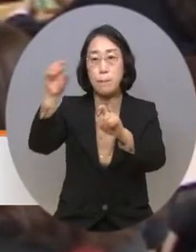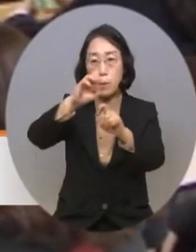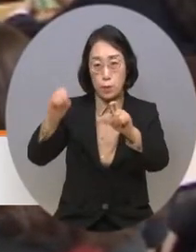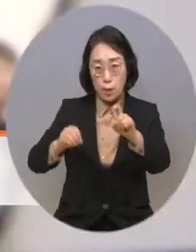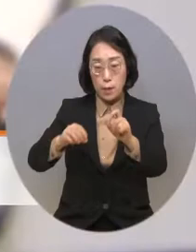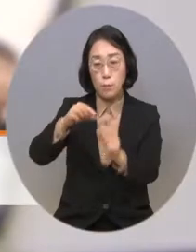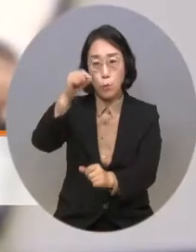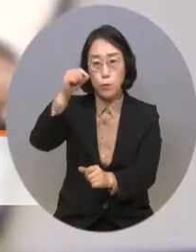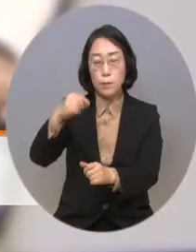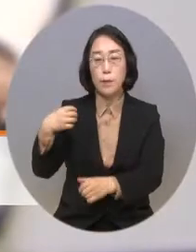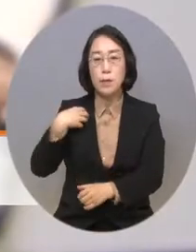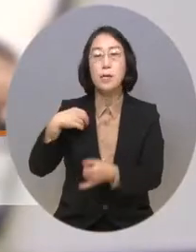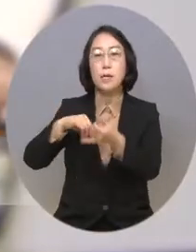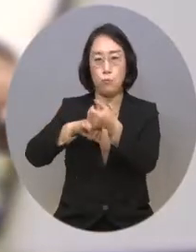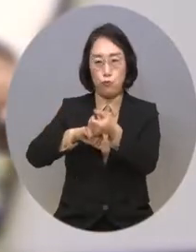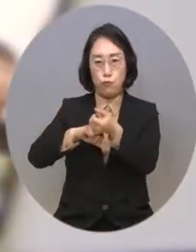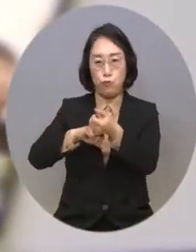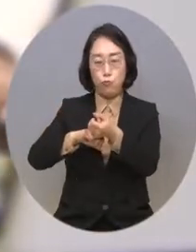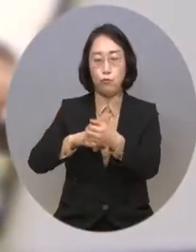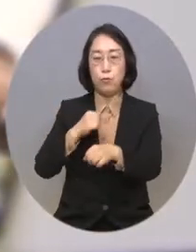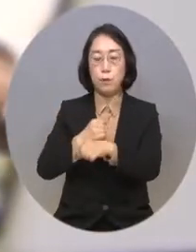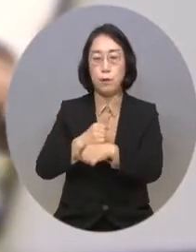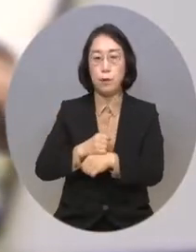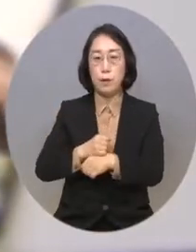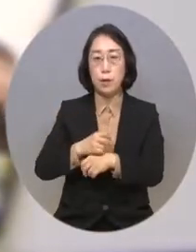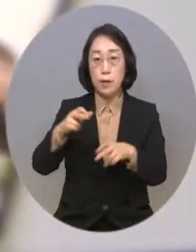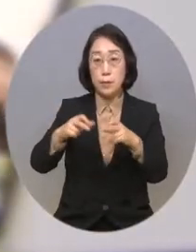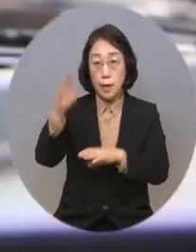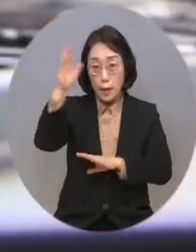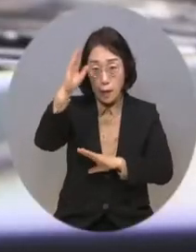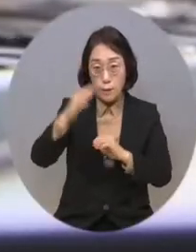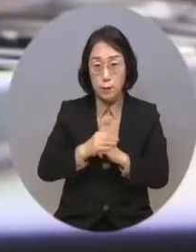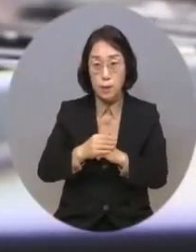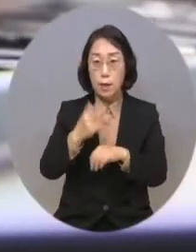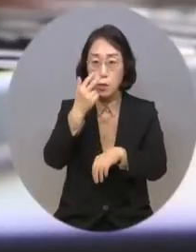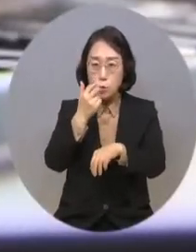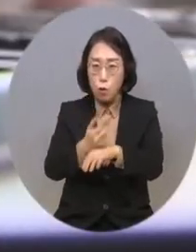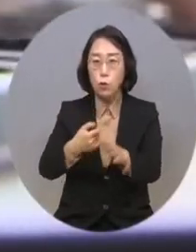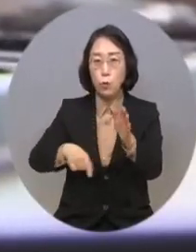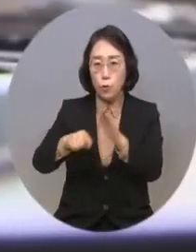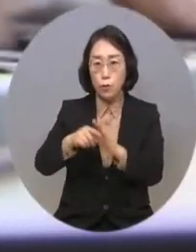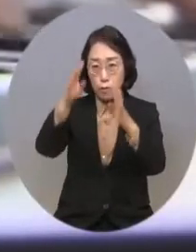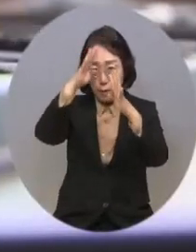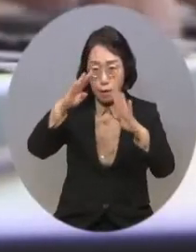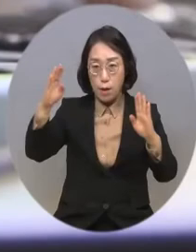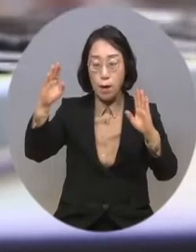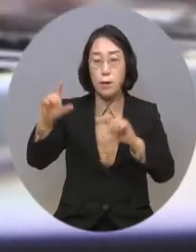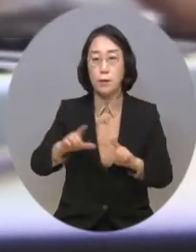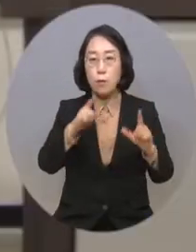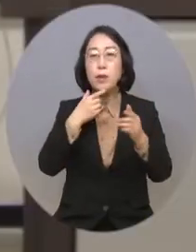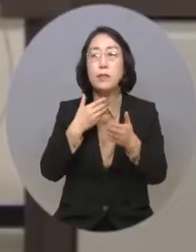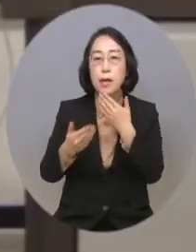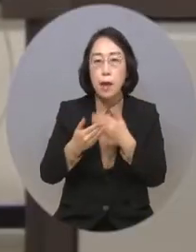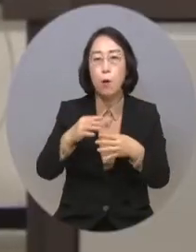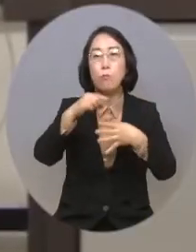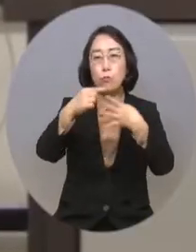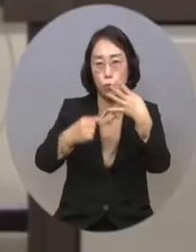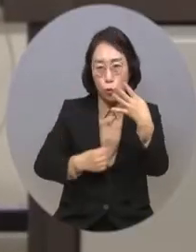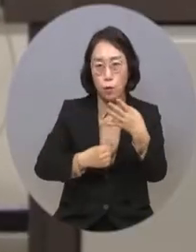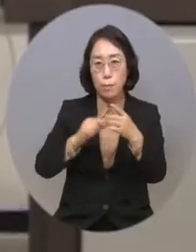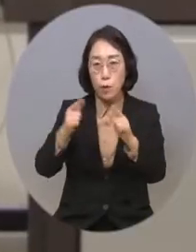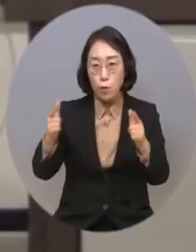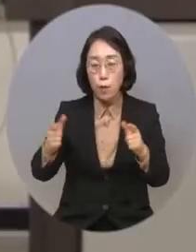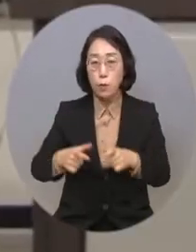모집을 의무화했습니다. 장애 학생의 원활한 적응을 위해 대학생활 체험 프로그램 등 맞춤형